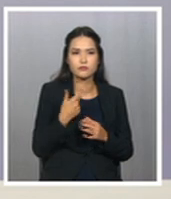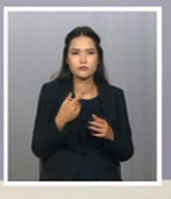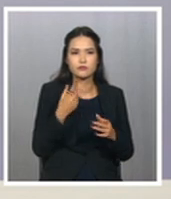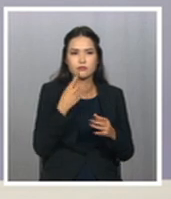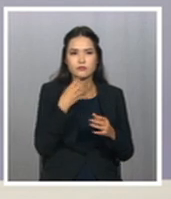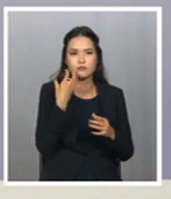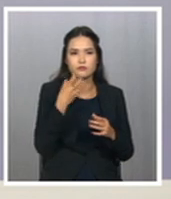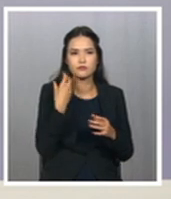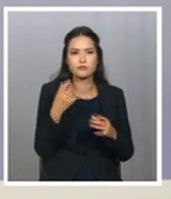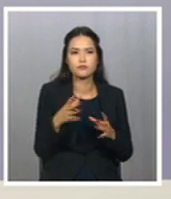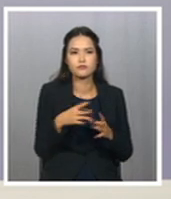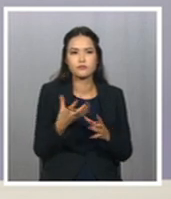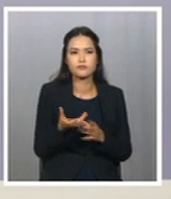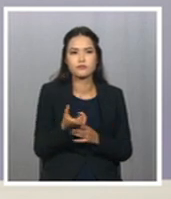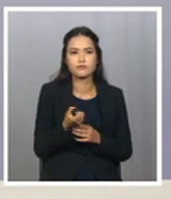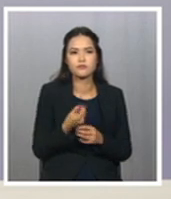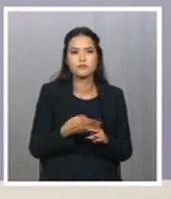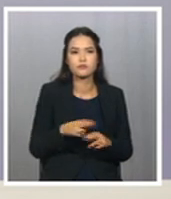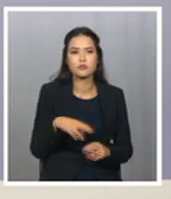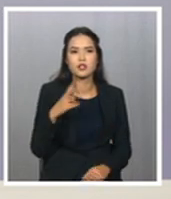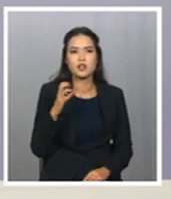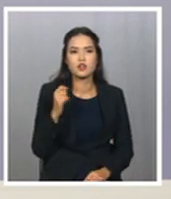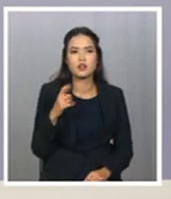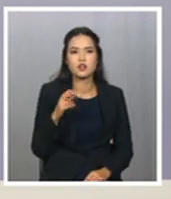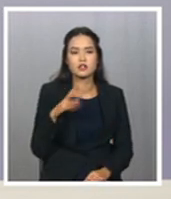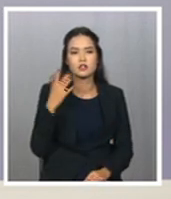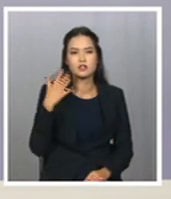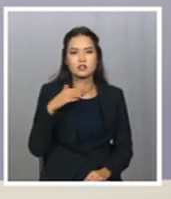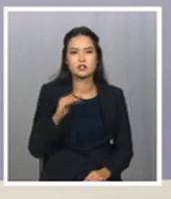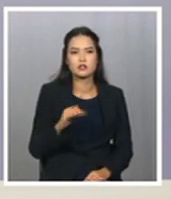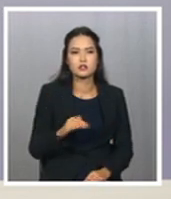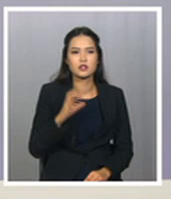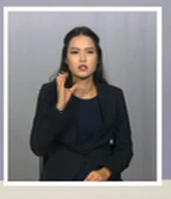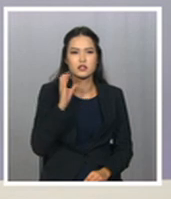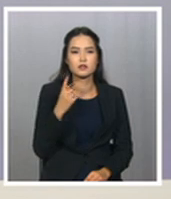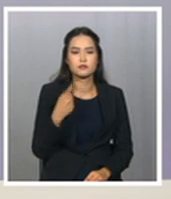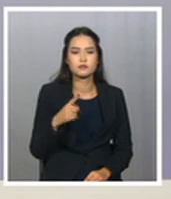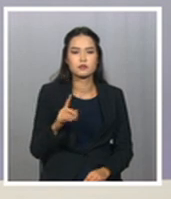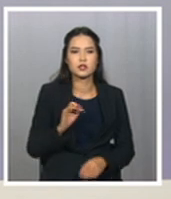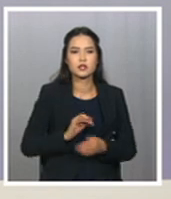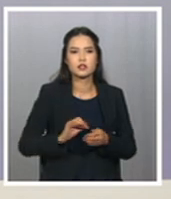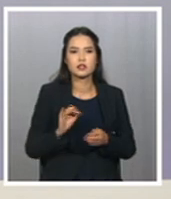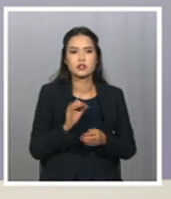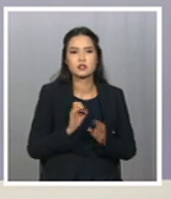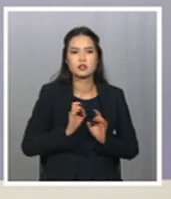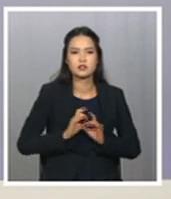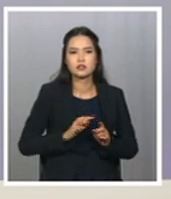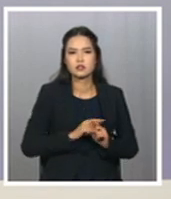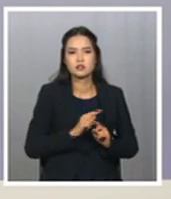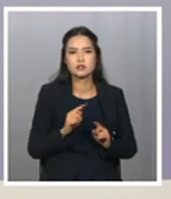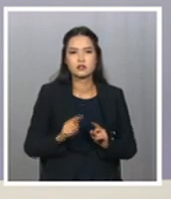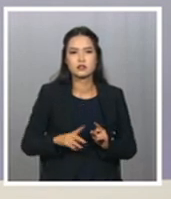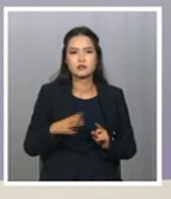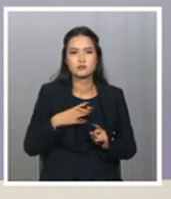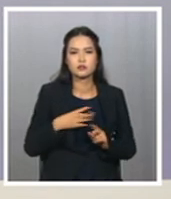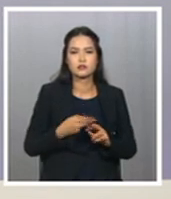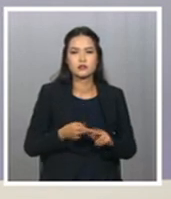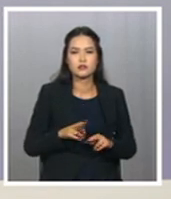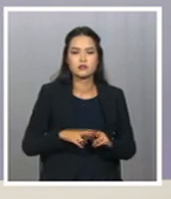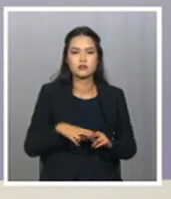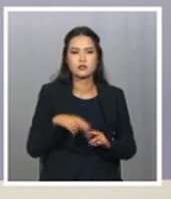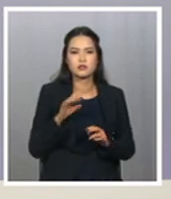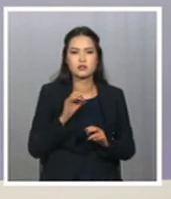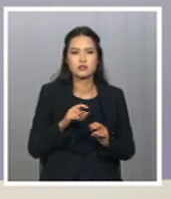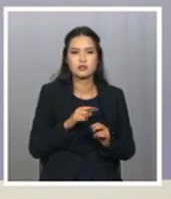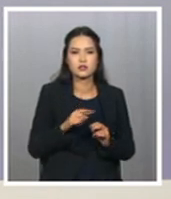алмаға қарап, Шыңғыс бала кезінде естіген бір әңгімені айтып береді. Сол кезде Зейнолла Қабдолов,